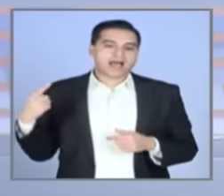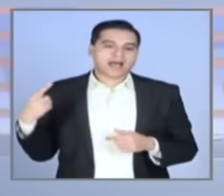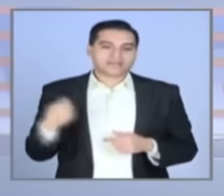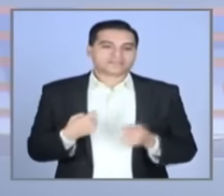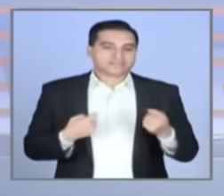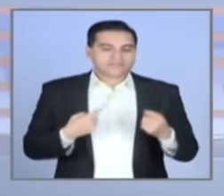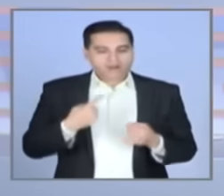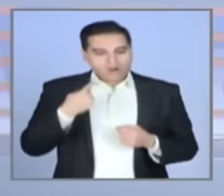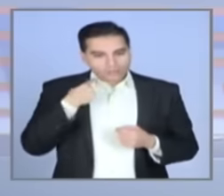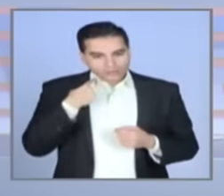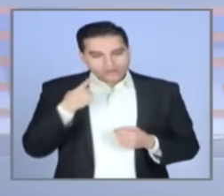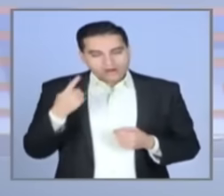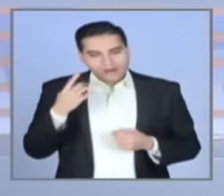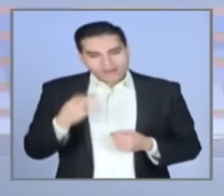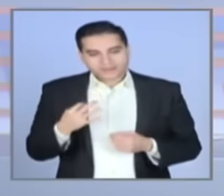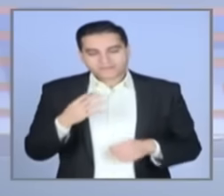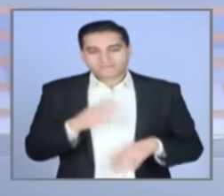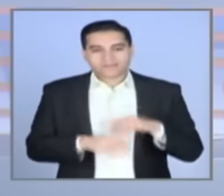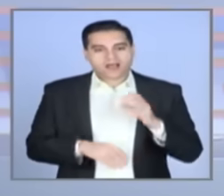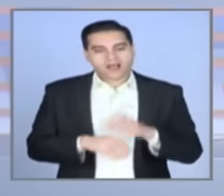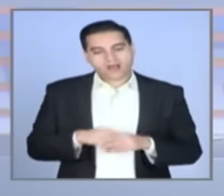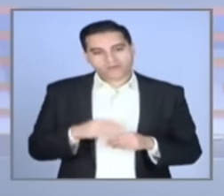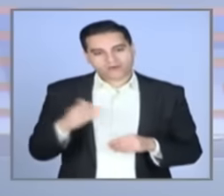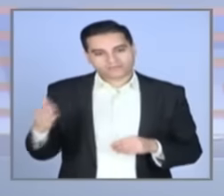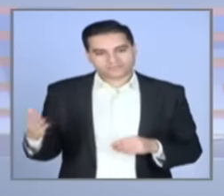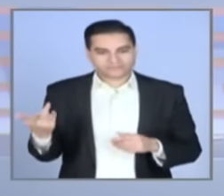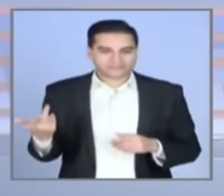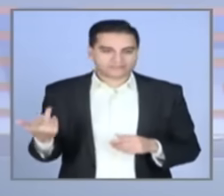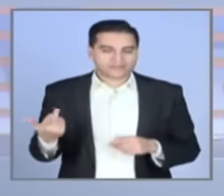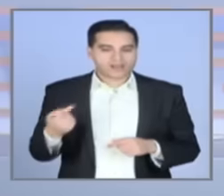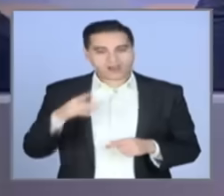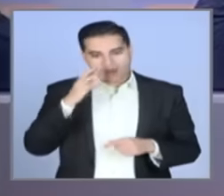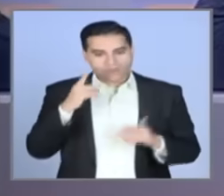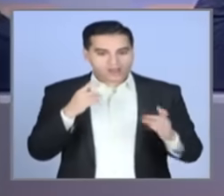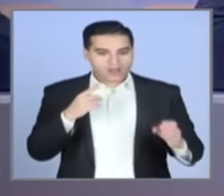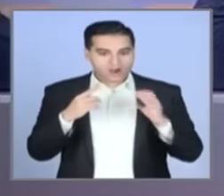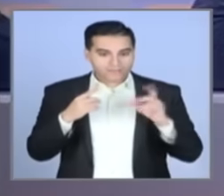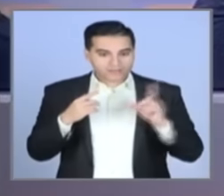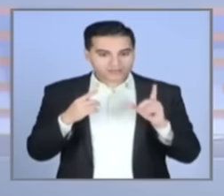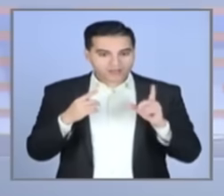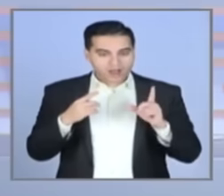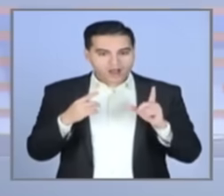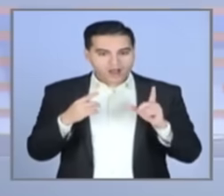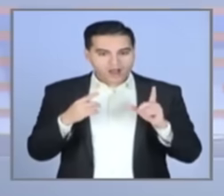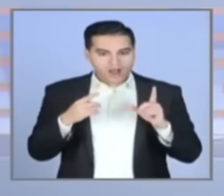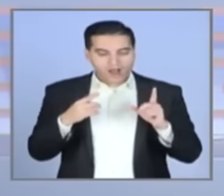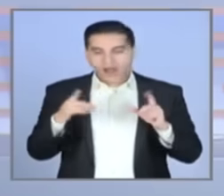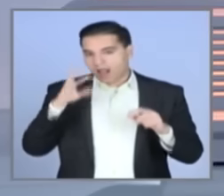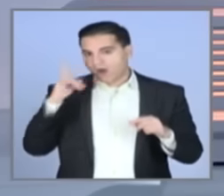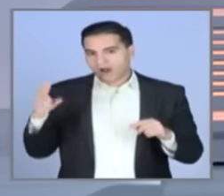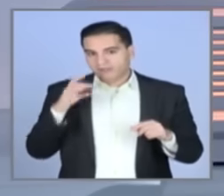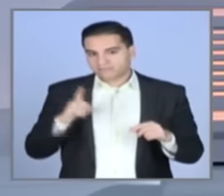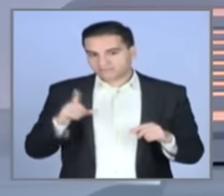مقابل. غلطان، كان لازم تحاول. مدام عزة لو جاوبتي صح هتاخدوا